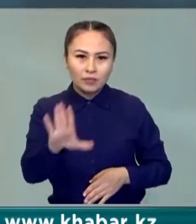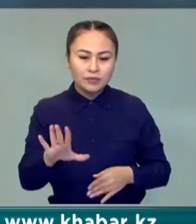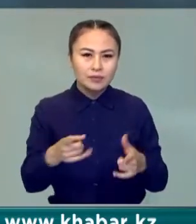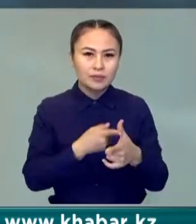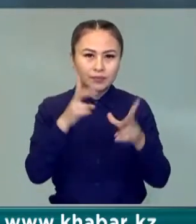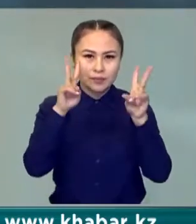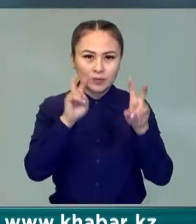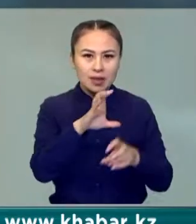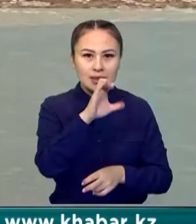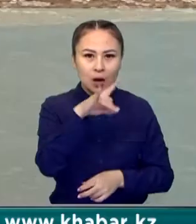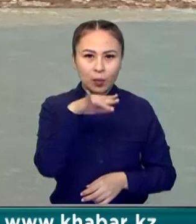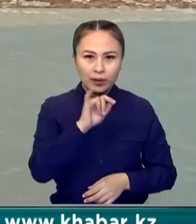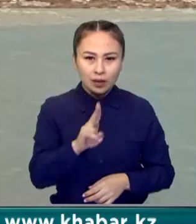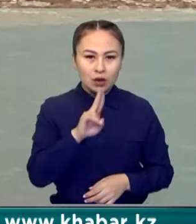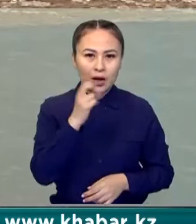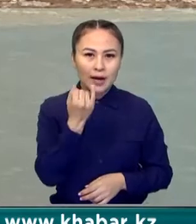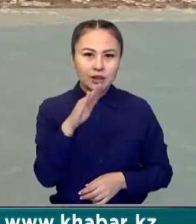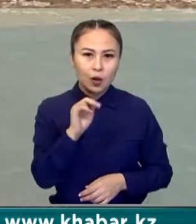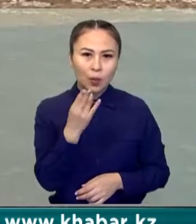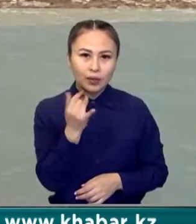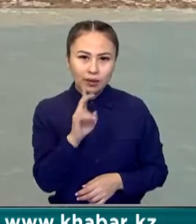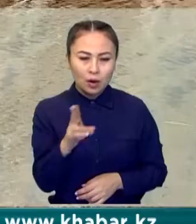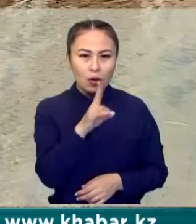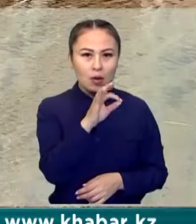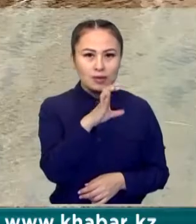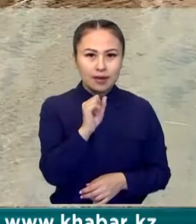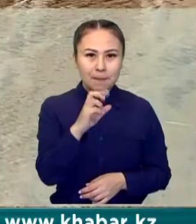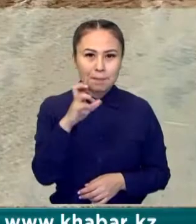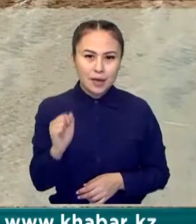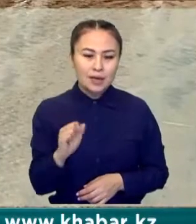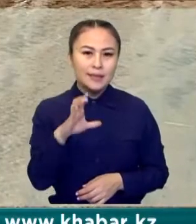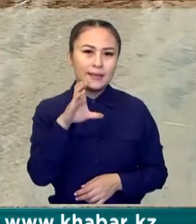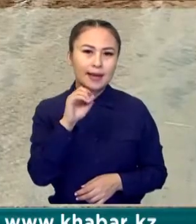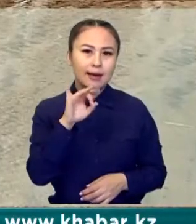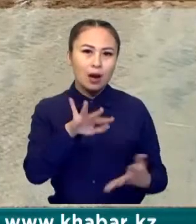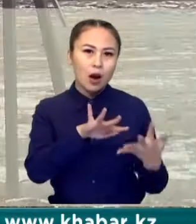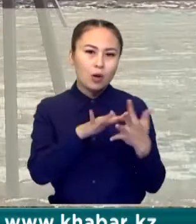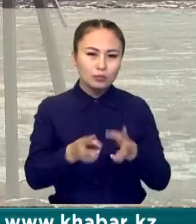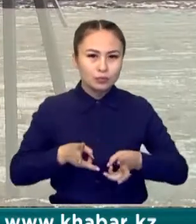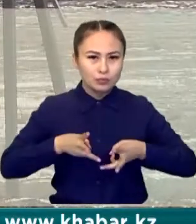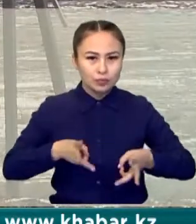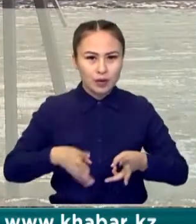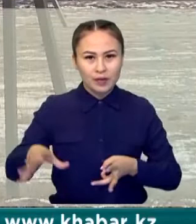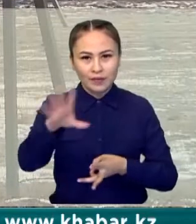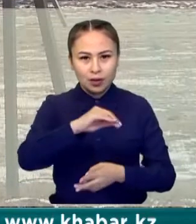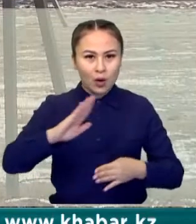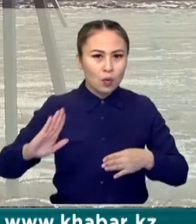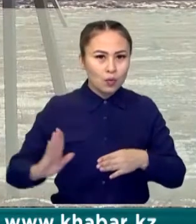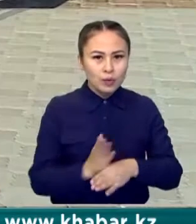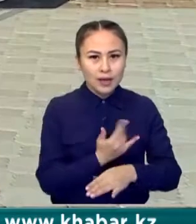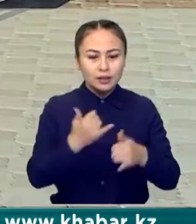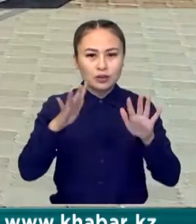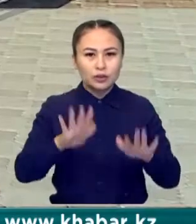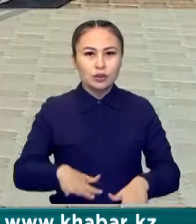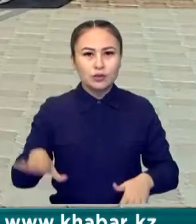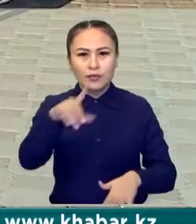Талдапан, Сарықұдық, Қайшақұдық, Қособа, Серік ауылының тұрғындары от жағып күл шығарудан құтылды. Осылайша